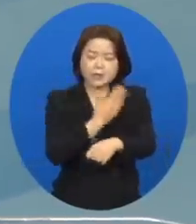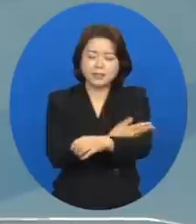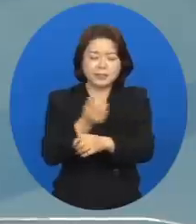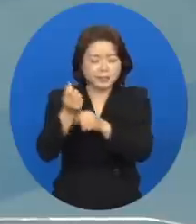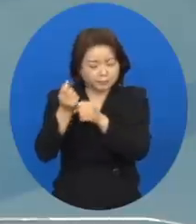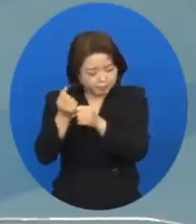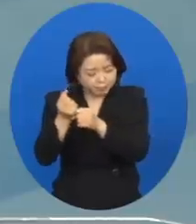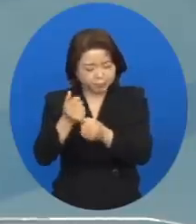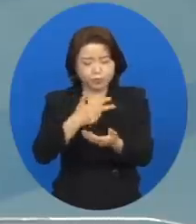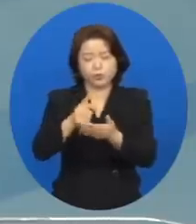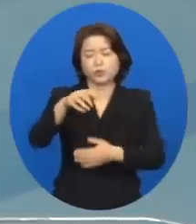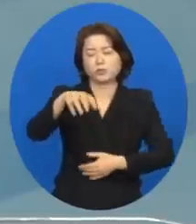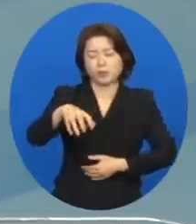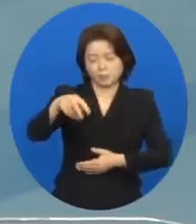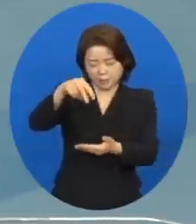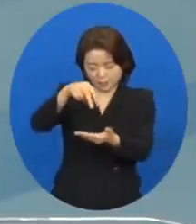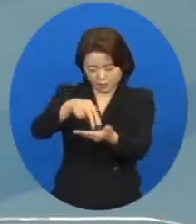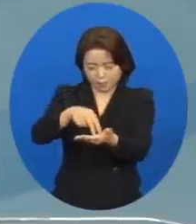앞에 섰습니다.